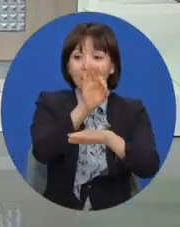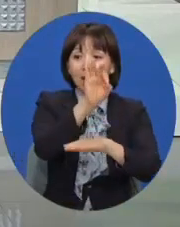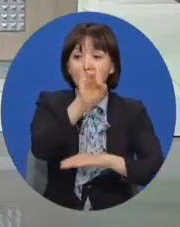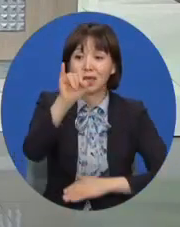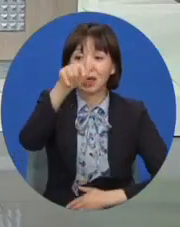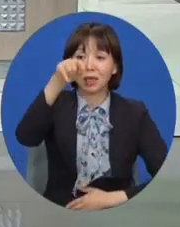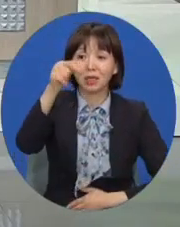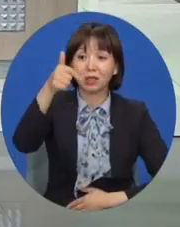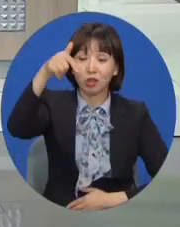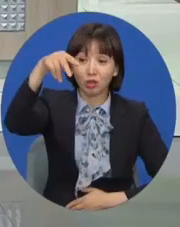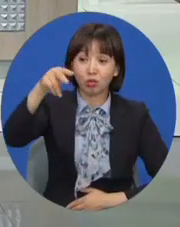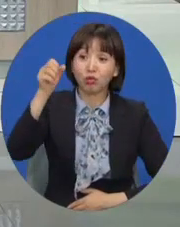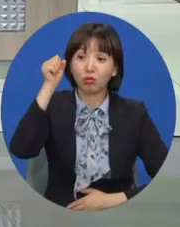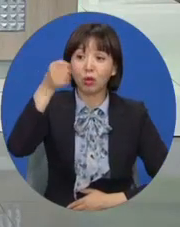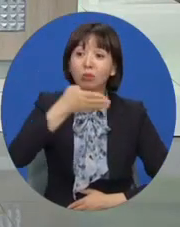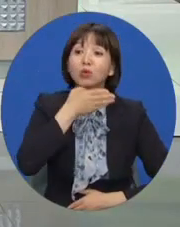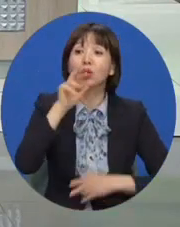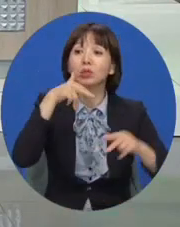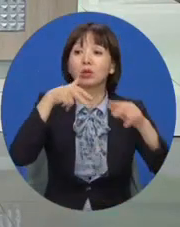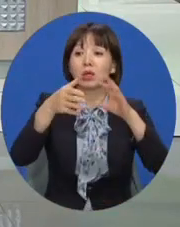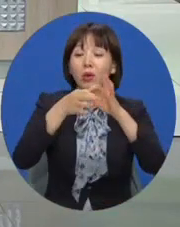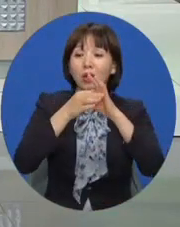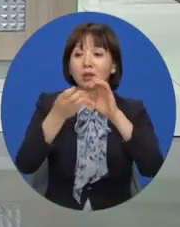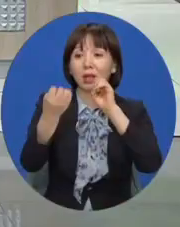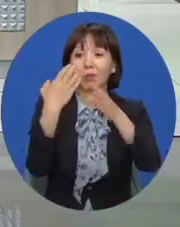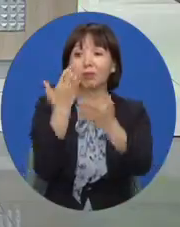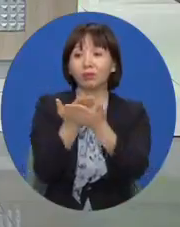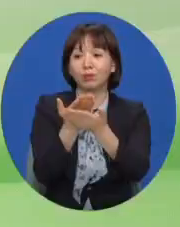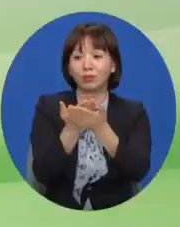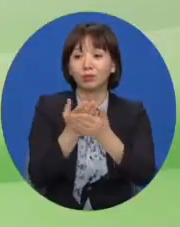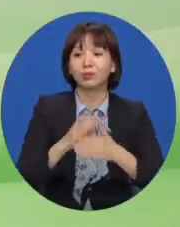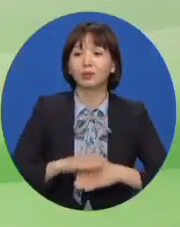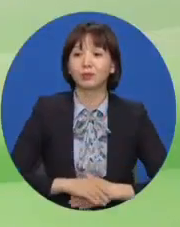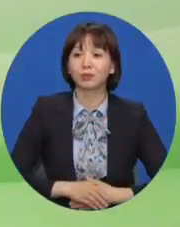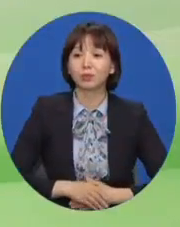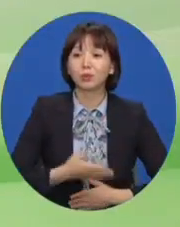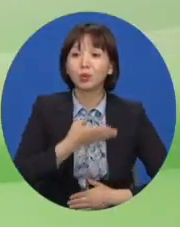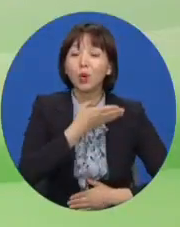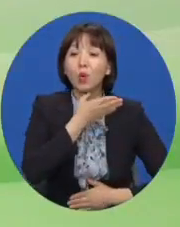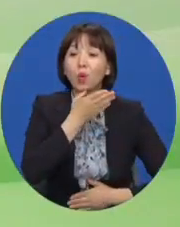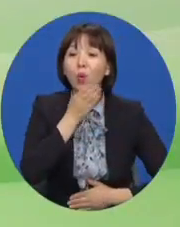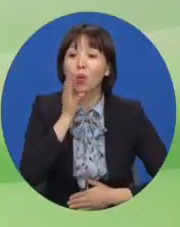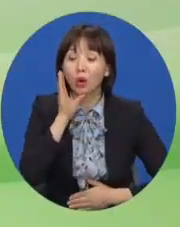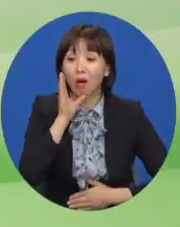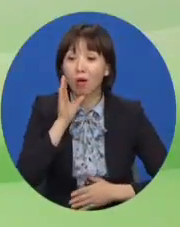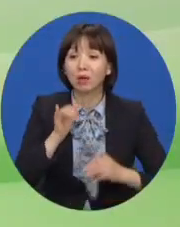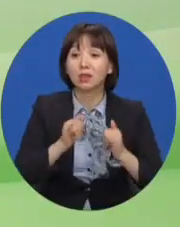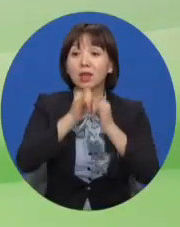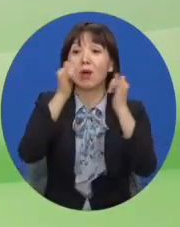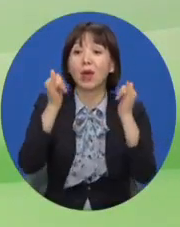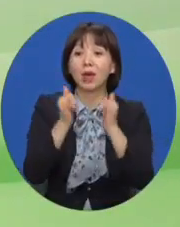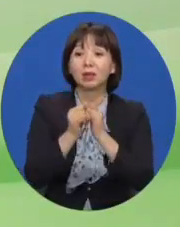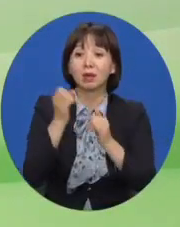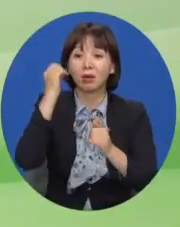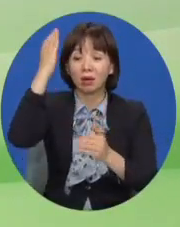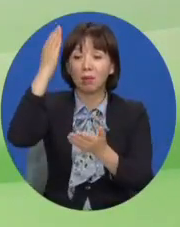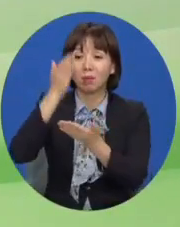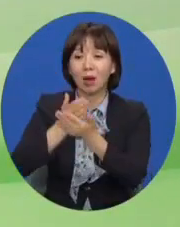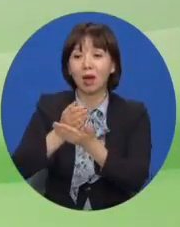이근규 후보께서 노인 정책 관련해서 답변해 주시겠습니다. 고령화 사회에서 우리가 잊지 말아야 될 것이